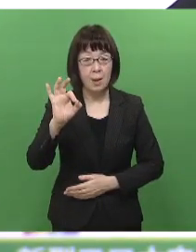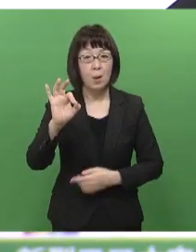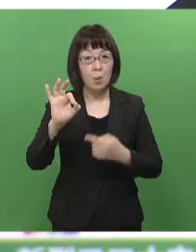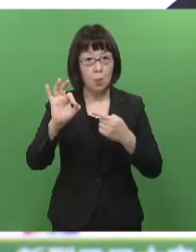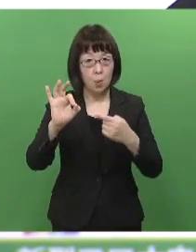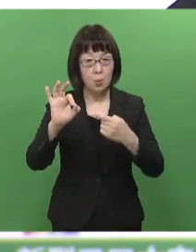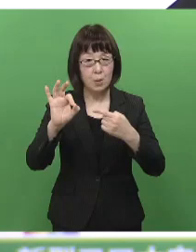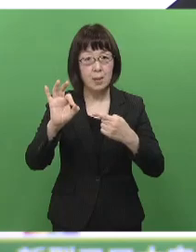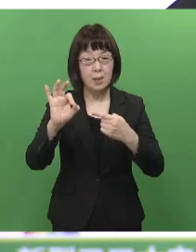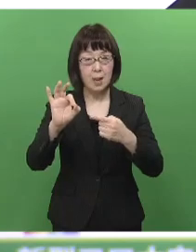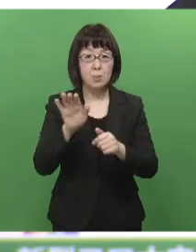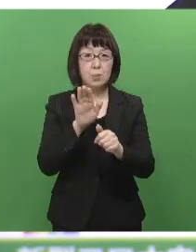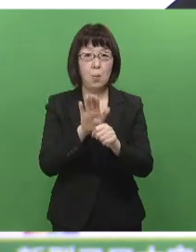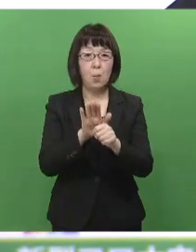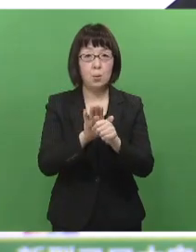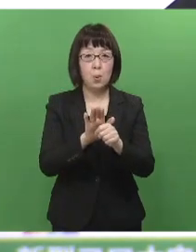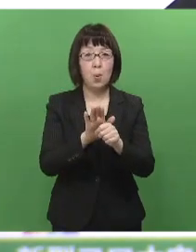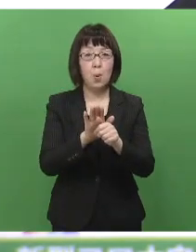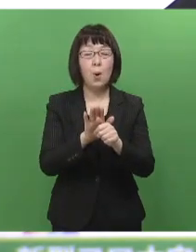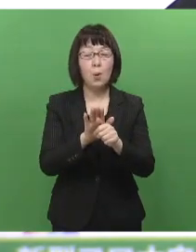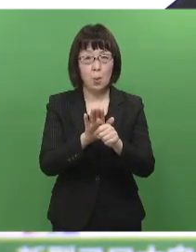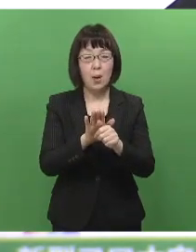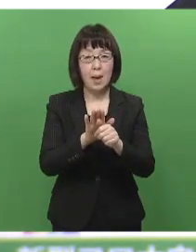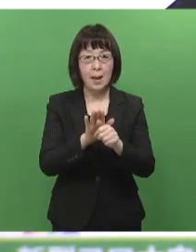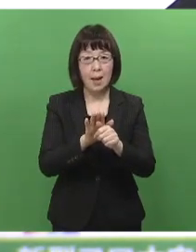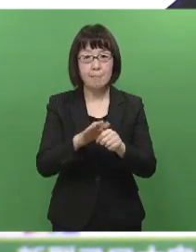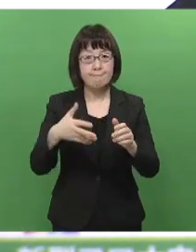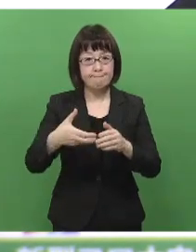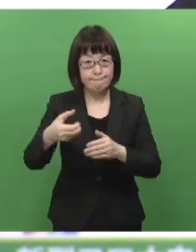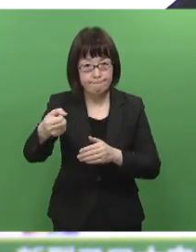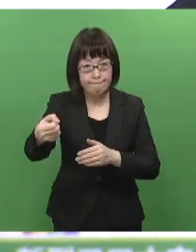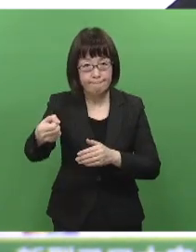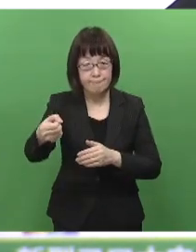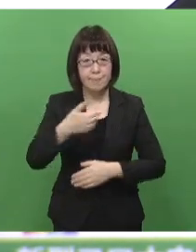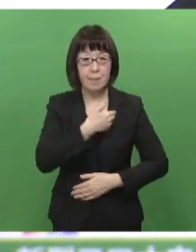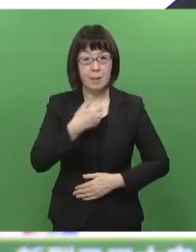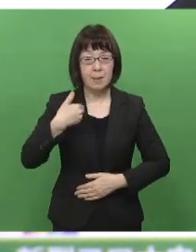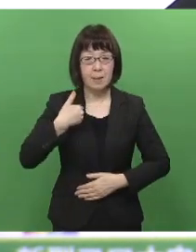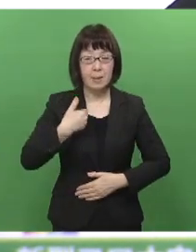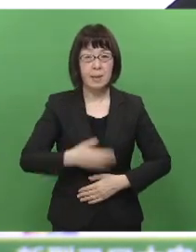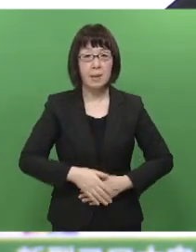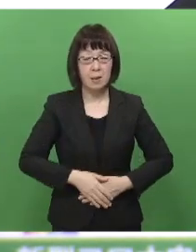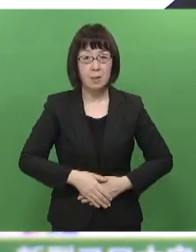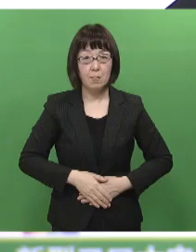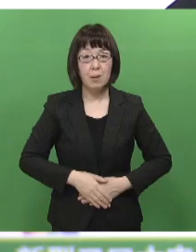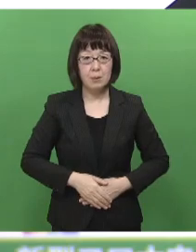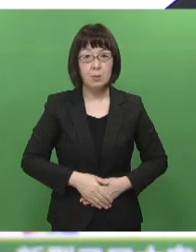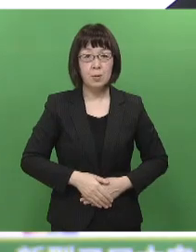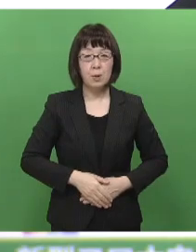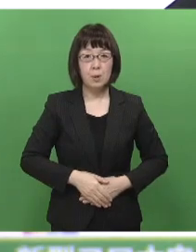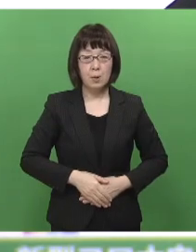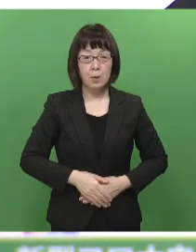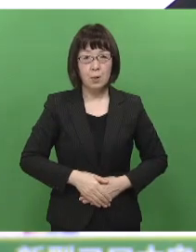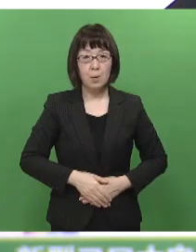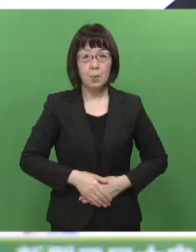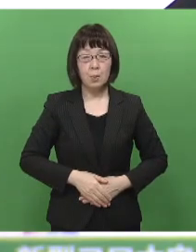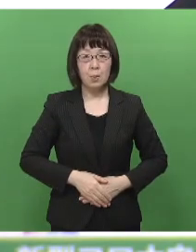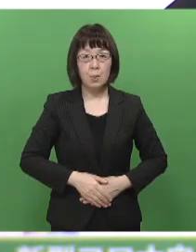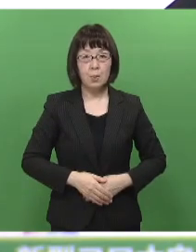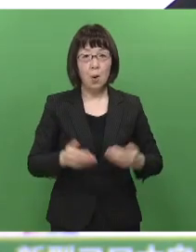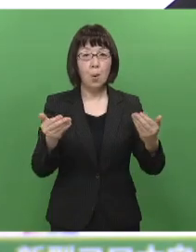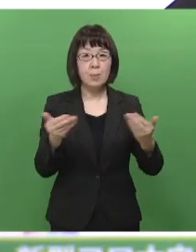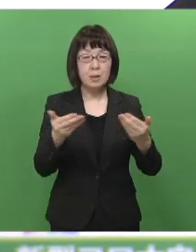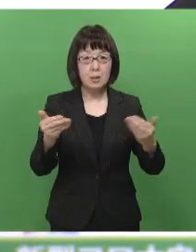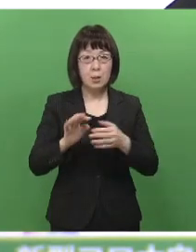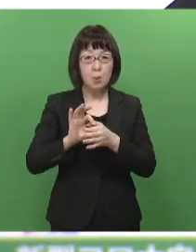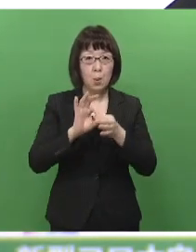金額の補助がこれで確保できるということで、BCP、ビジネスを続